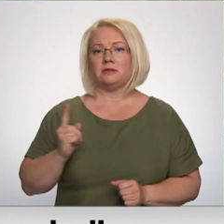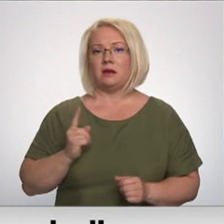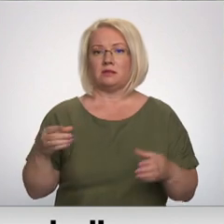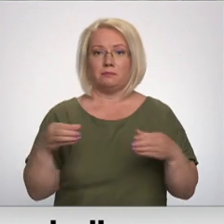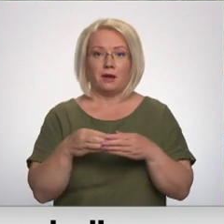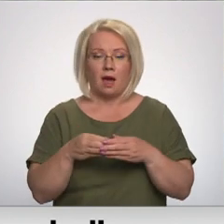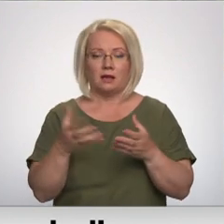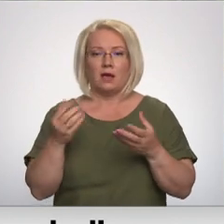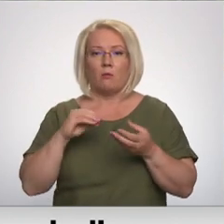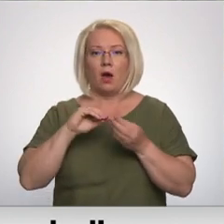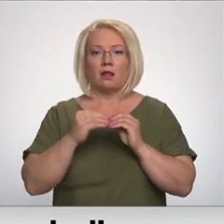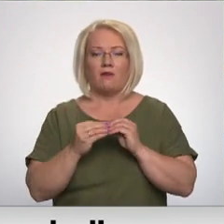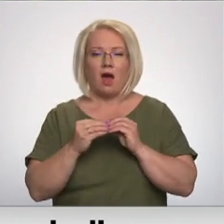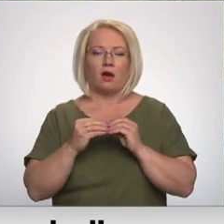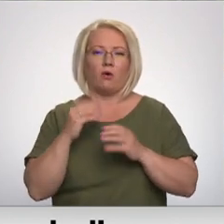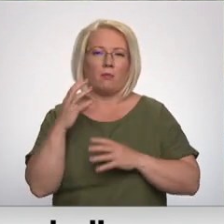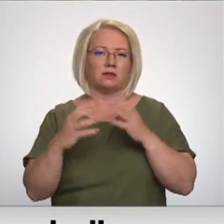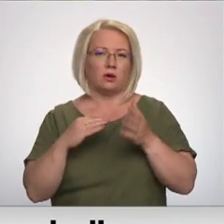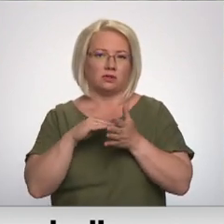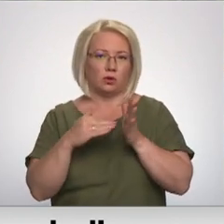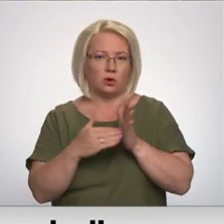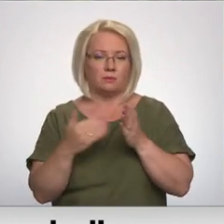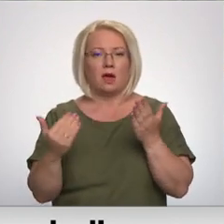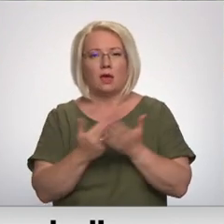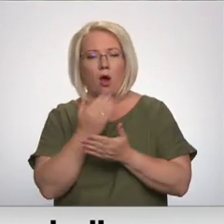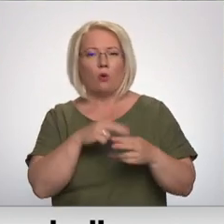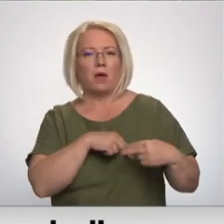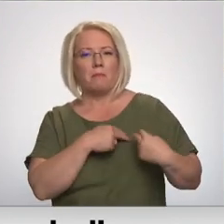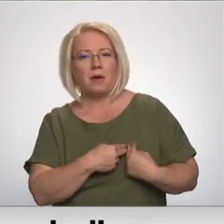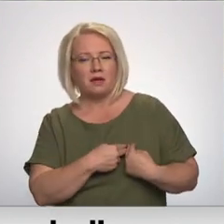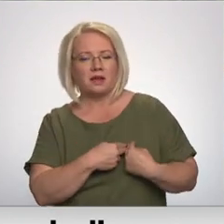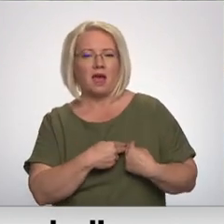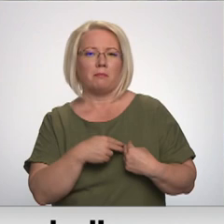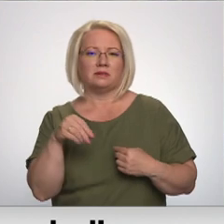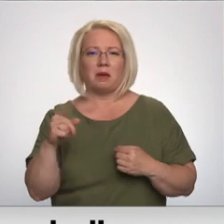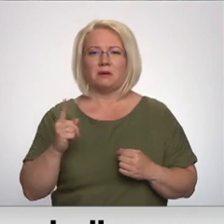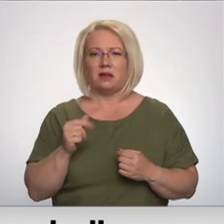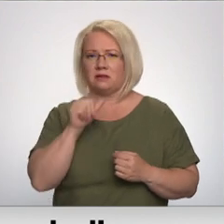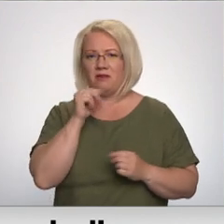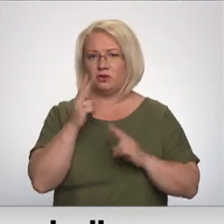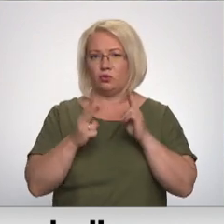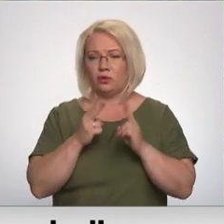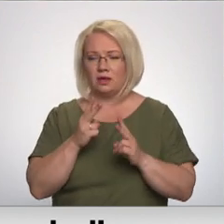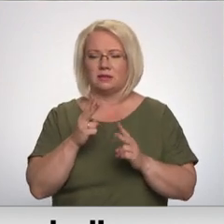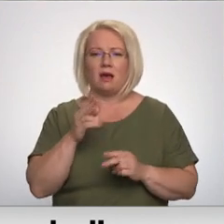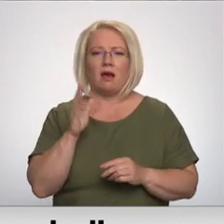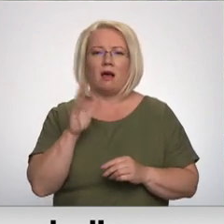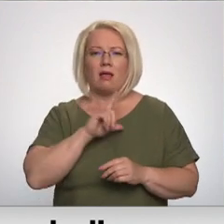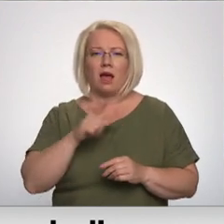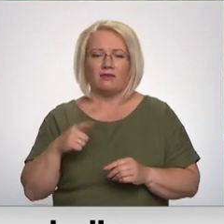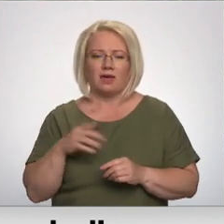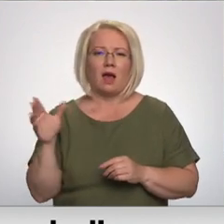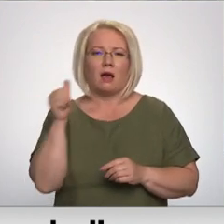brigādes. Ņemot vērā ģeopolitisko situāciju par jaunu biedru pieplūdumu, dienests nevar sūdzēties. Visā Latvijā ikdienu kāds cilvēks